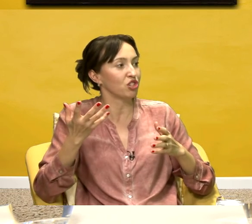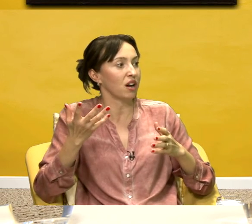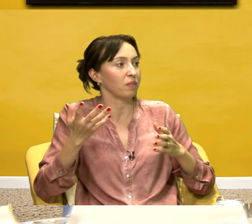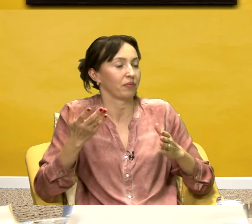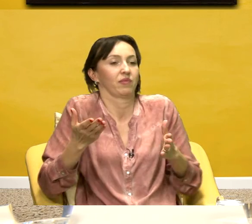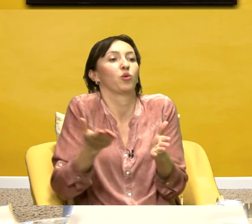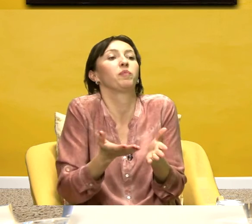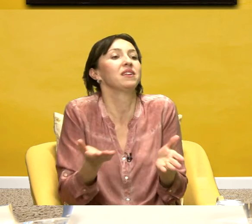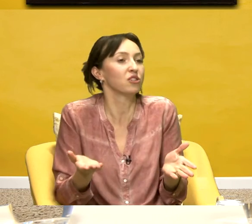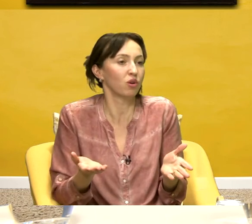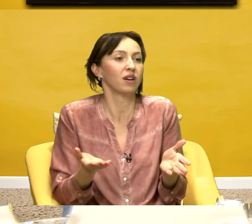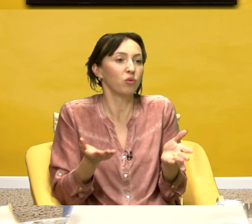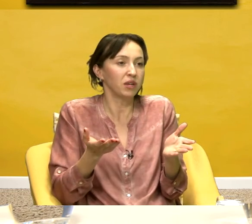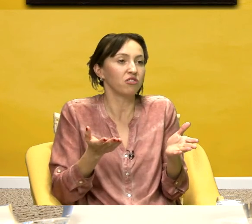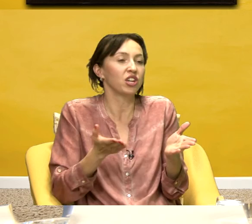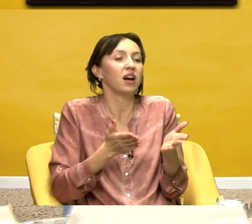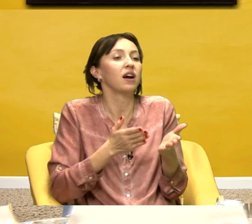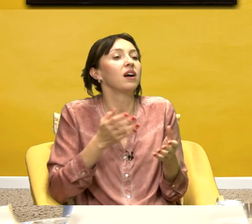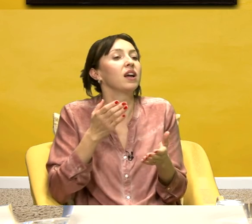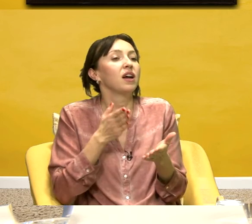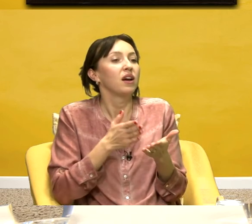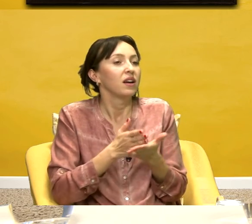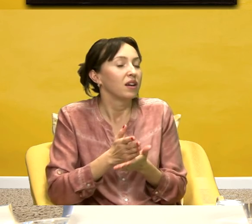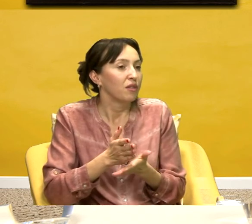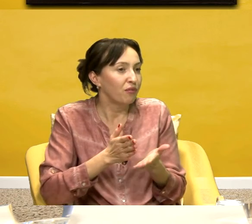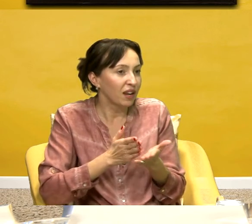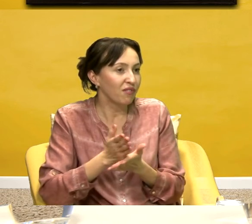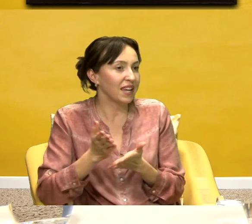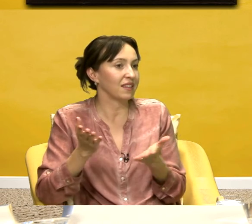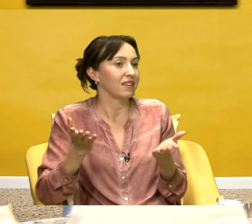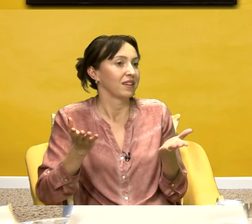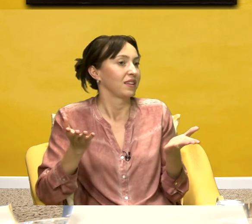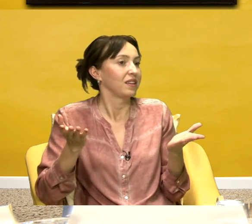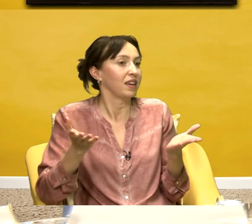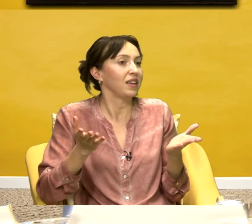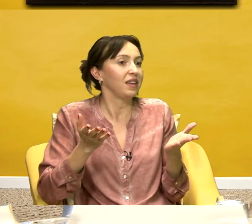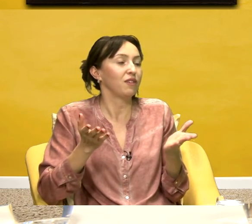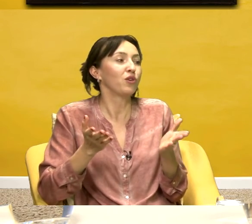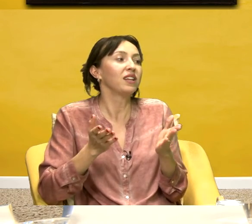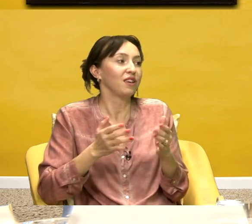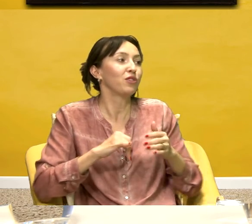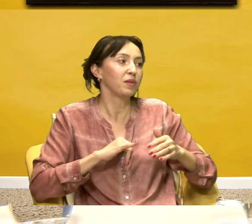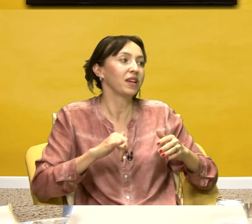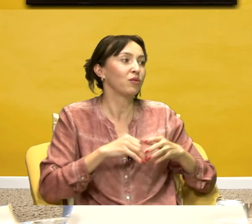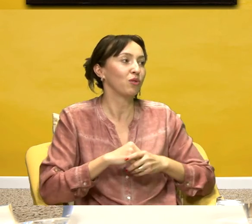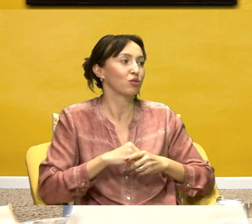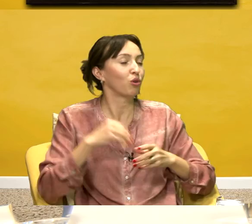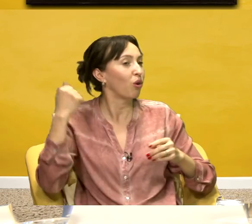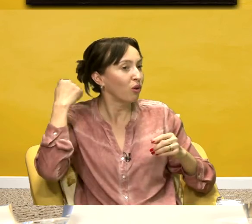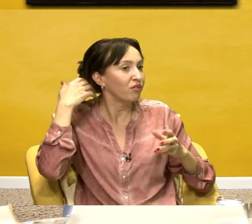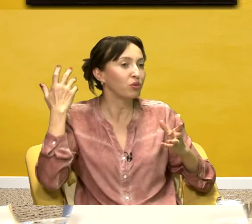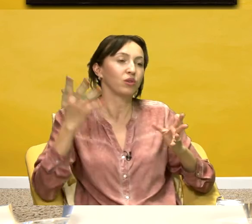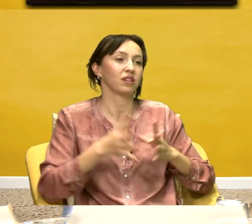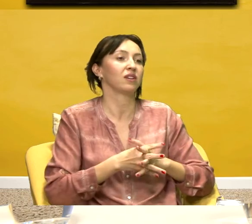cu mingea. Copiii se joacă cu mingea frecvent. E foarte